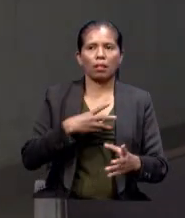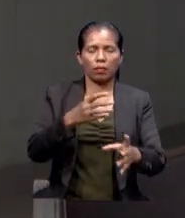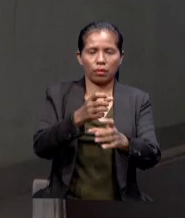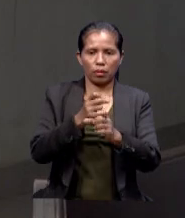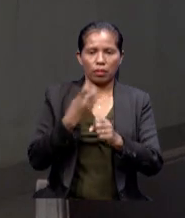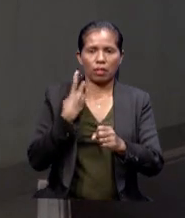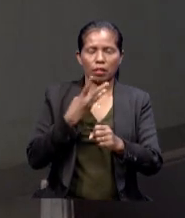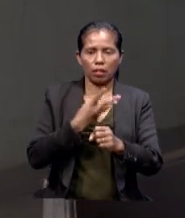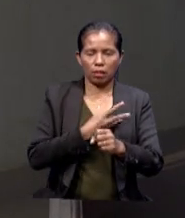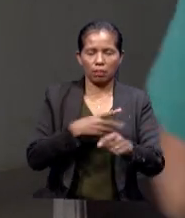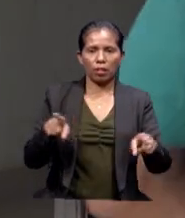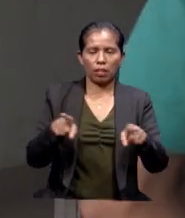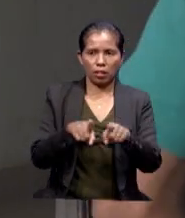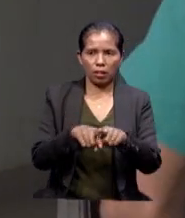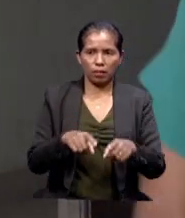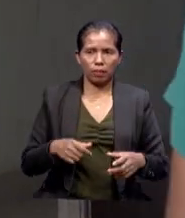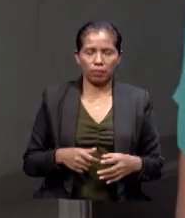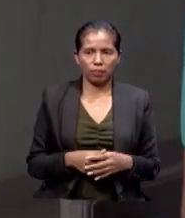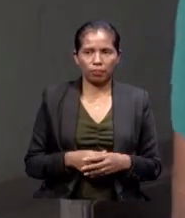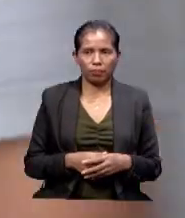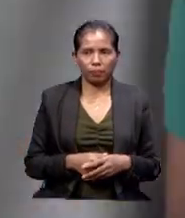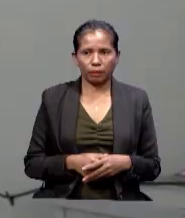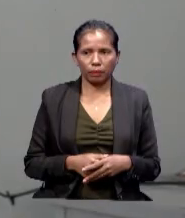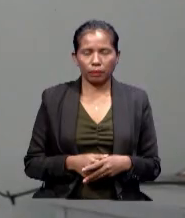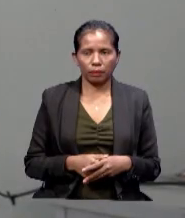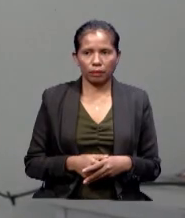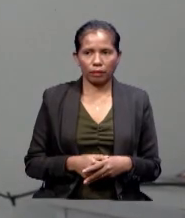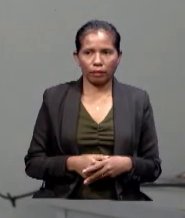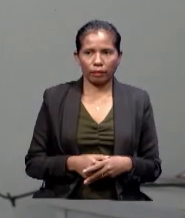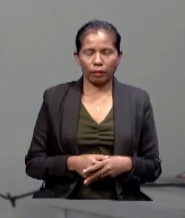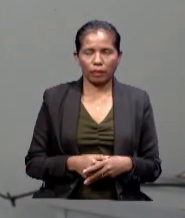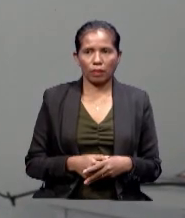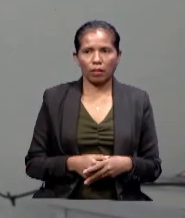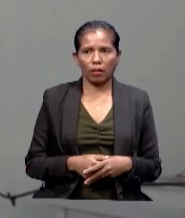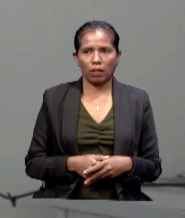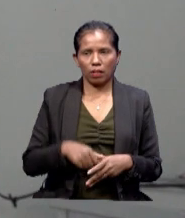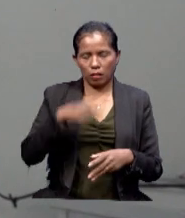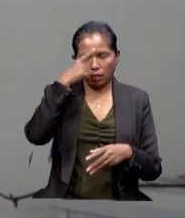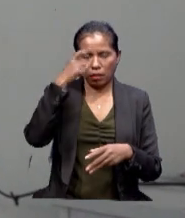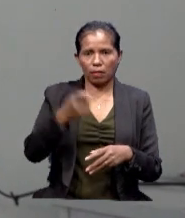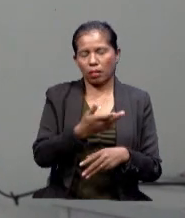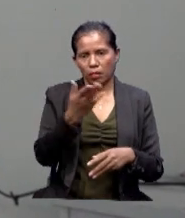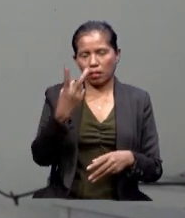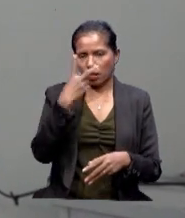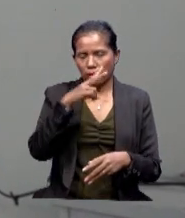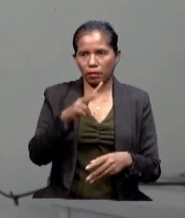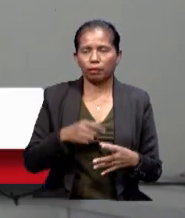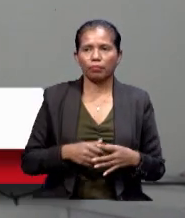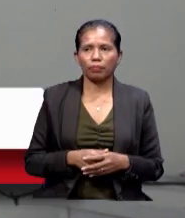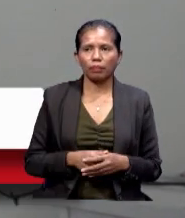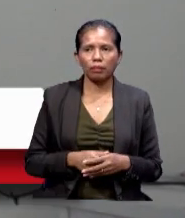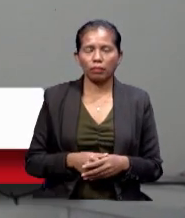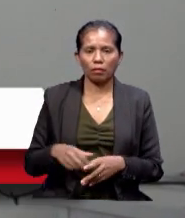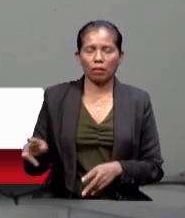alu penesoyan tarif la saebe tarif la. Tamba ita bocirare transport